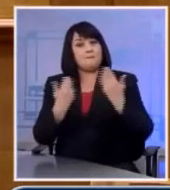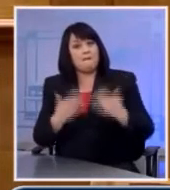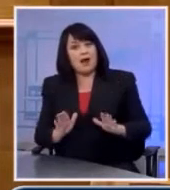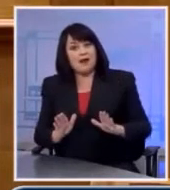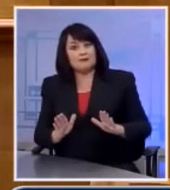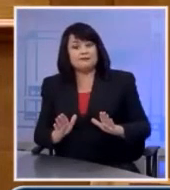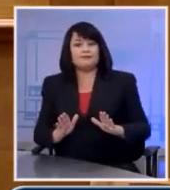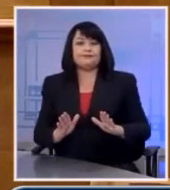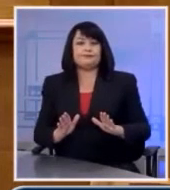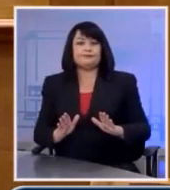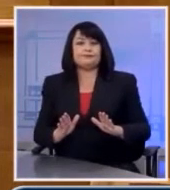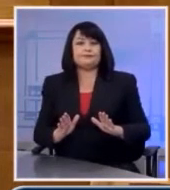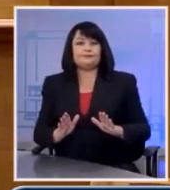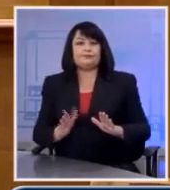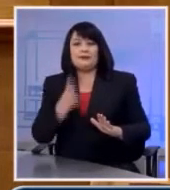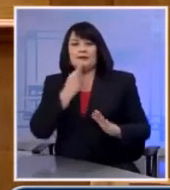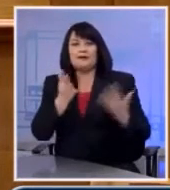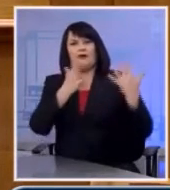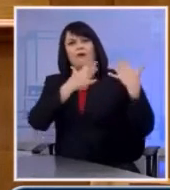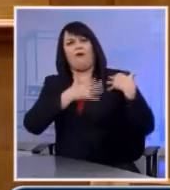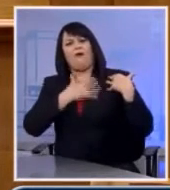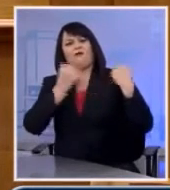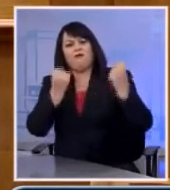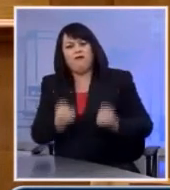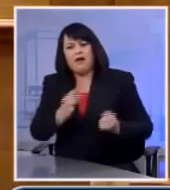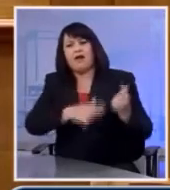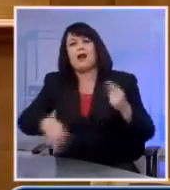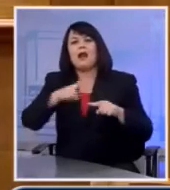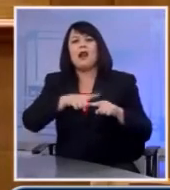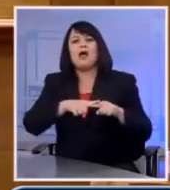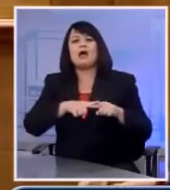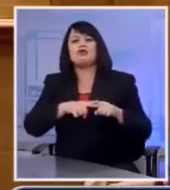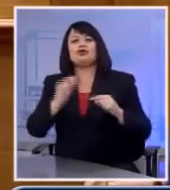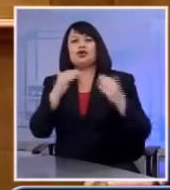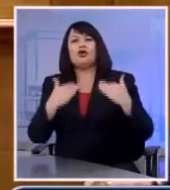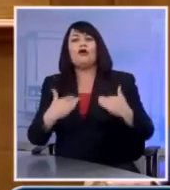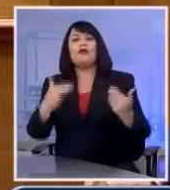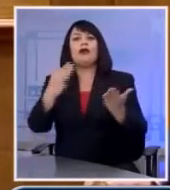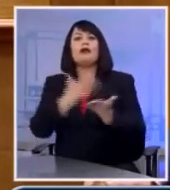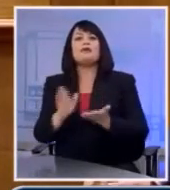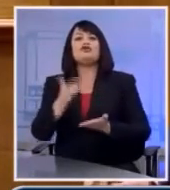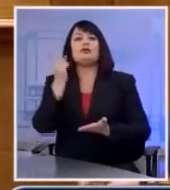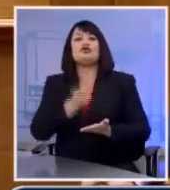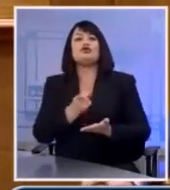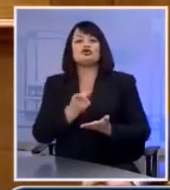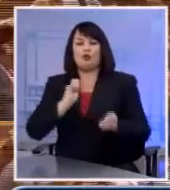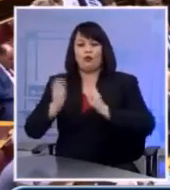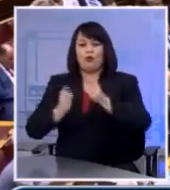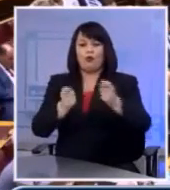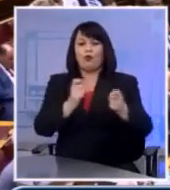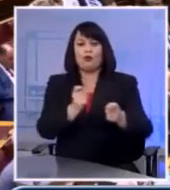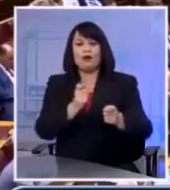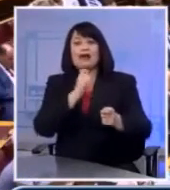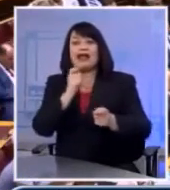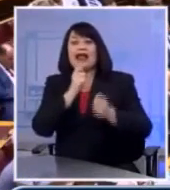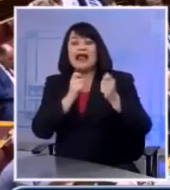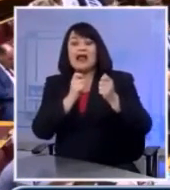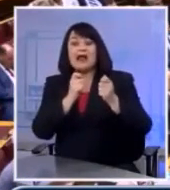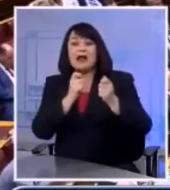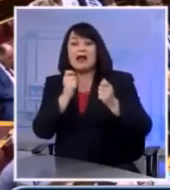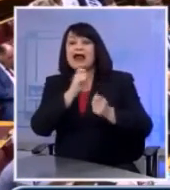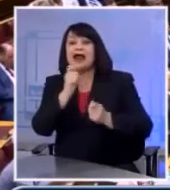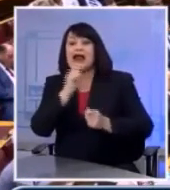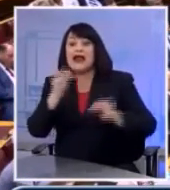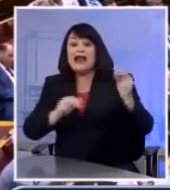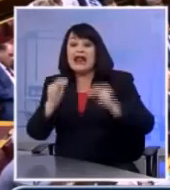είχε κάτσει στις πλάτες του ελληνικού λαού και η επιχορήγηση στη Βουλή είχε κοπεί κάτω από το μισό. Και όλες οι δημοσκοπήσεις έδειχναν τότε που πηγαίναμε σε